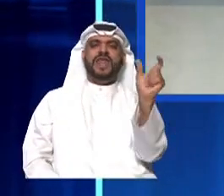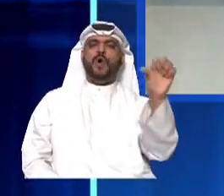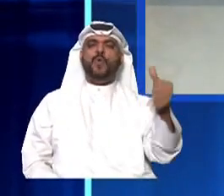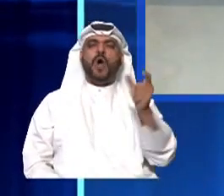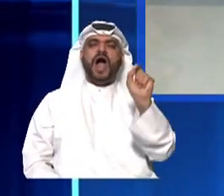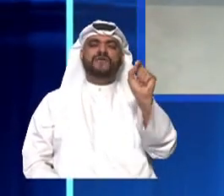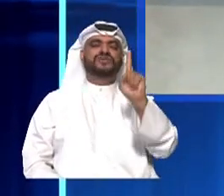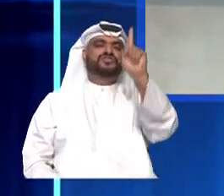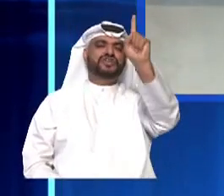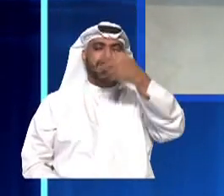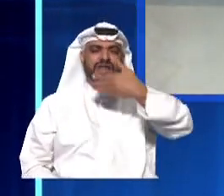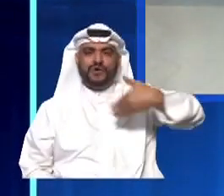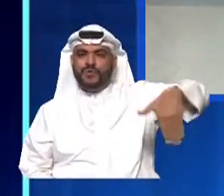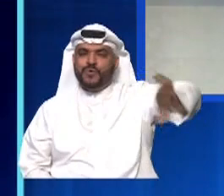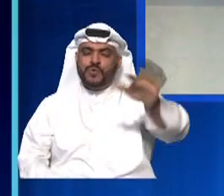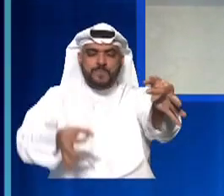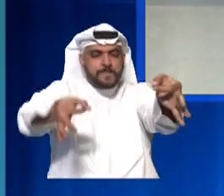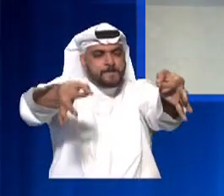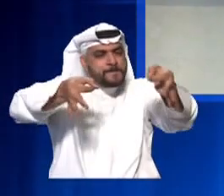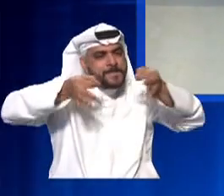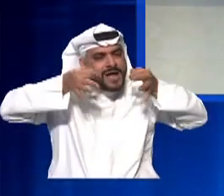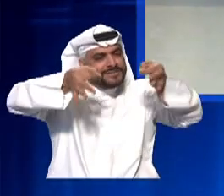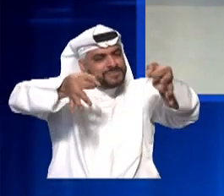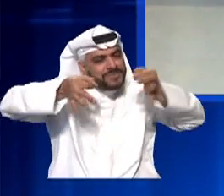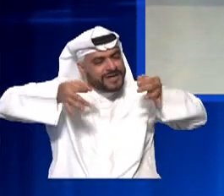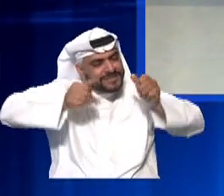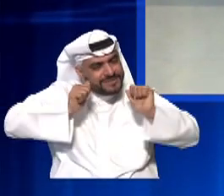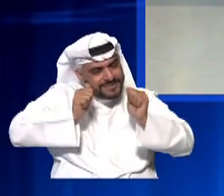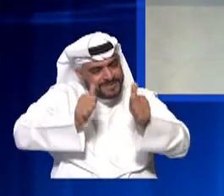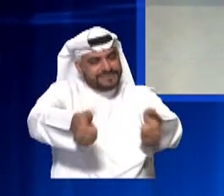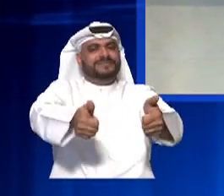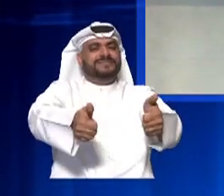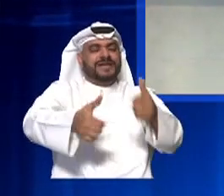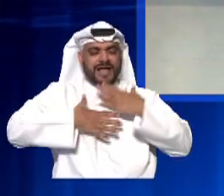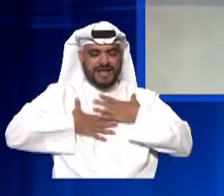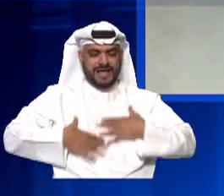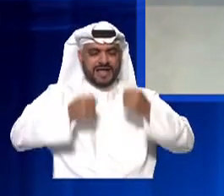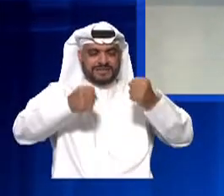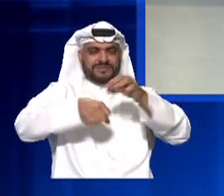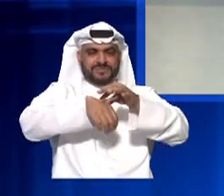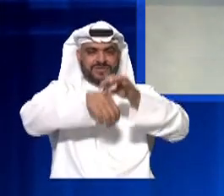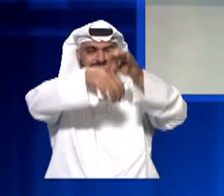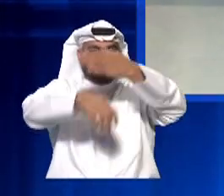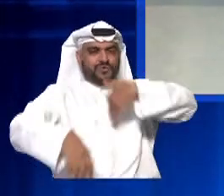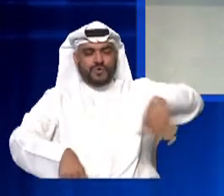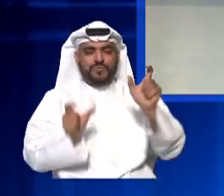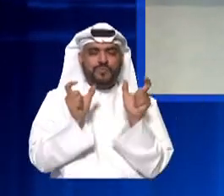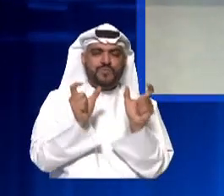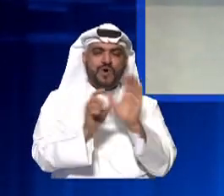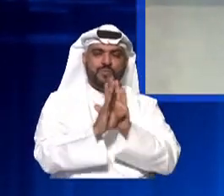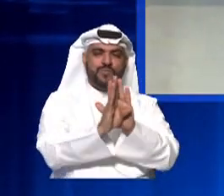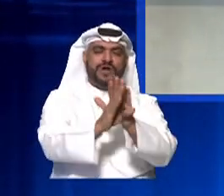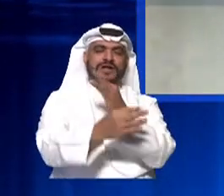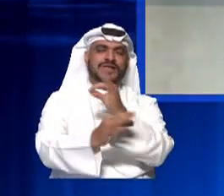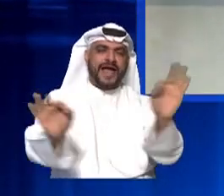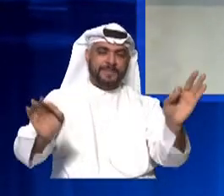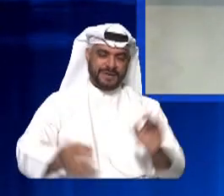الالتزام بالاشتراطات الصحية إن شاء الله ضمانا للصحة العامة والمناعة المجتمعية. شكرا نواف.